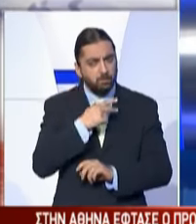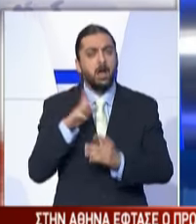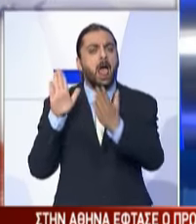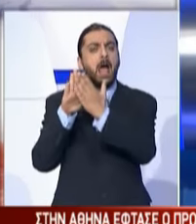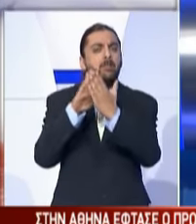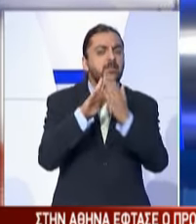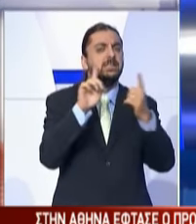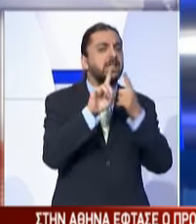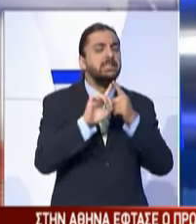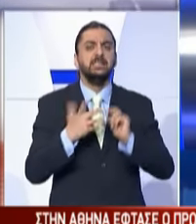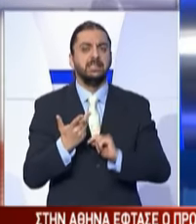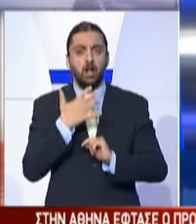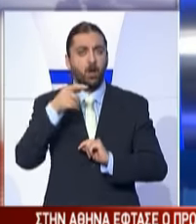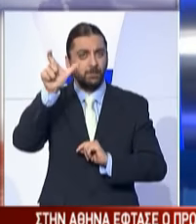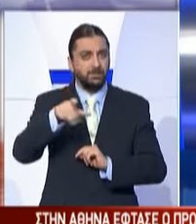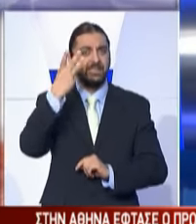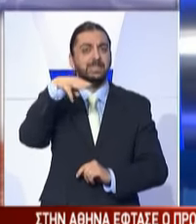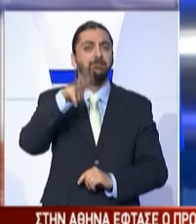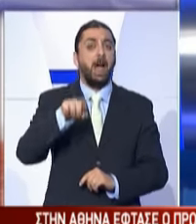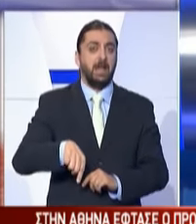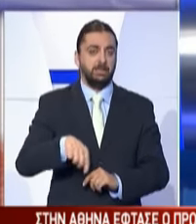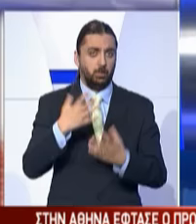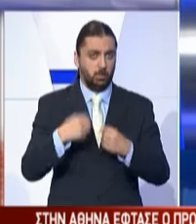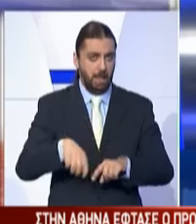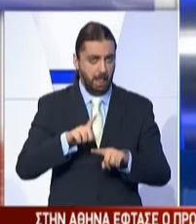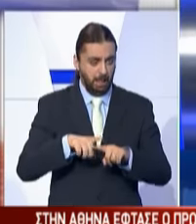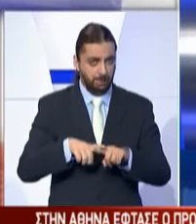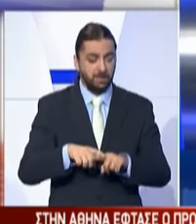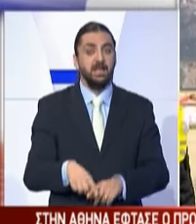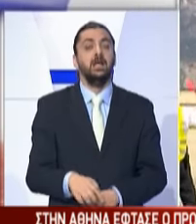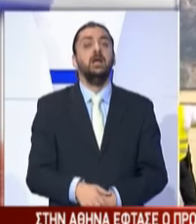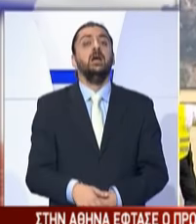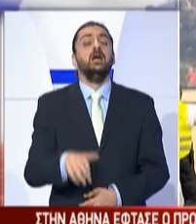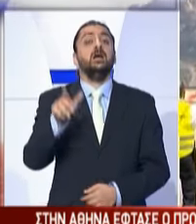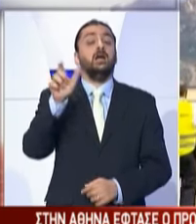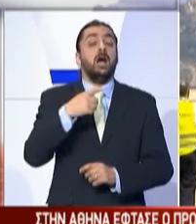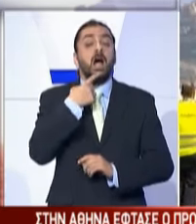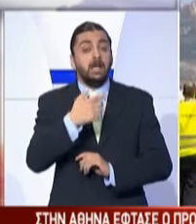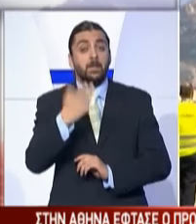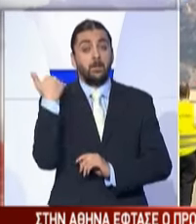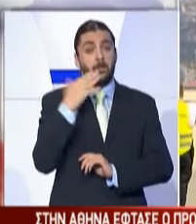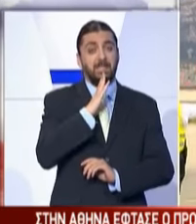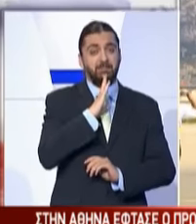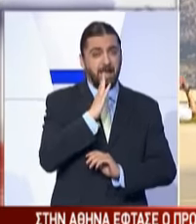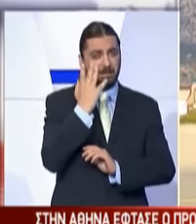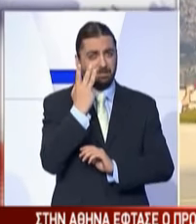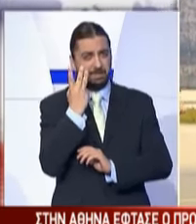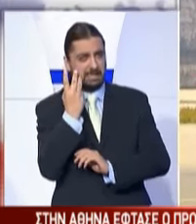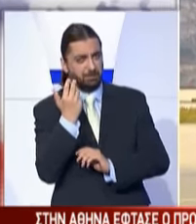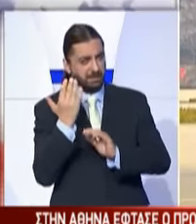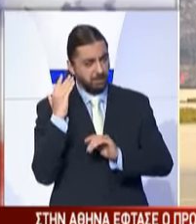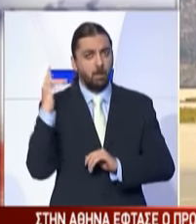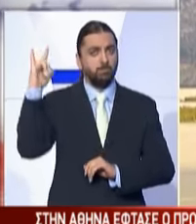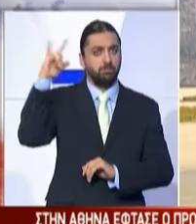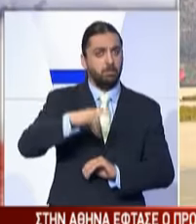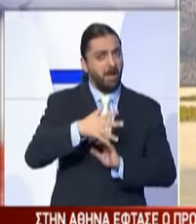Γιώργο, καλησπέρα, σε ακούμε. Καλησπέρα, Όλγα. Λίγο πριν τις 3.30 το μεσημέρι έφτασε στο Ελευθέριος Βενιζέλος το αεροσκάφος που μετέφερε